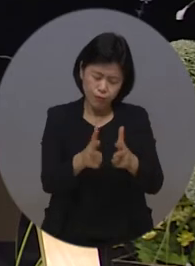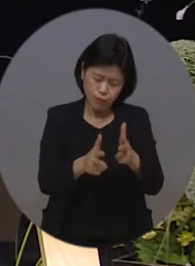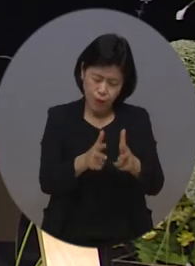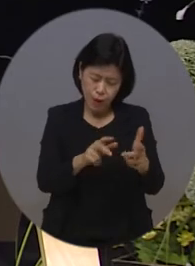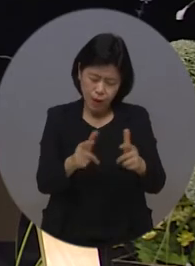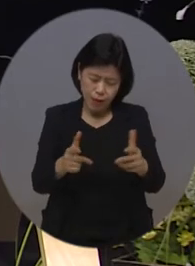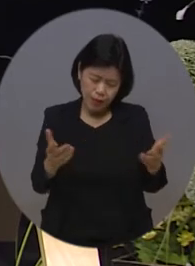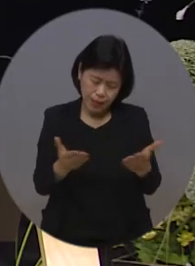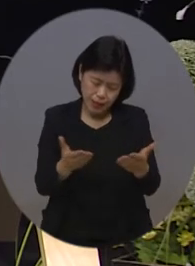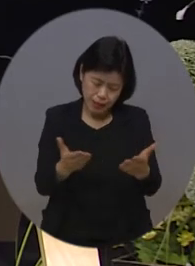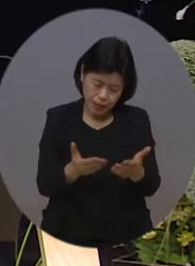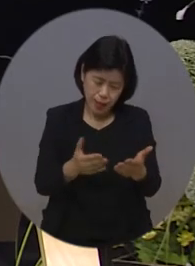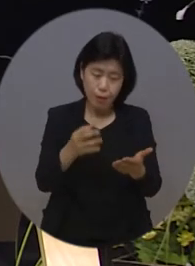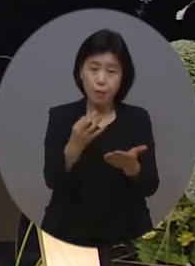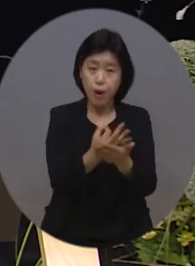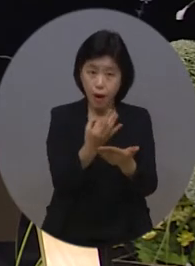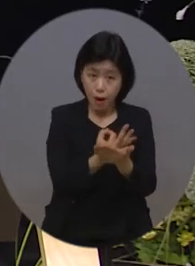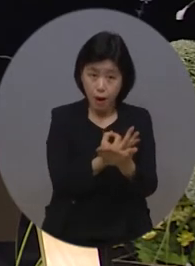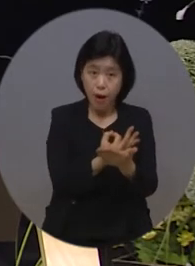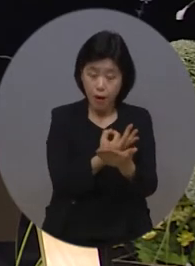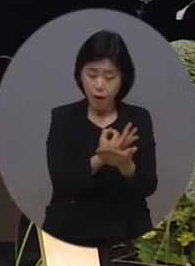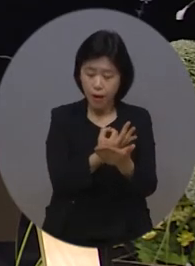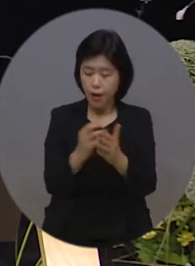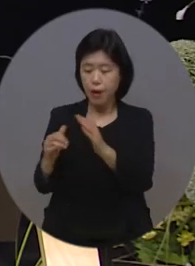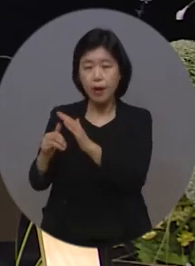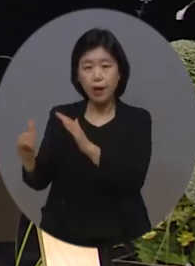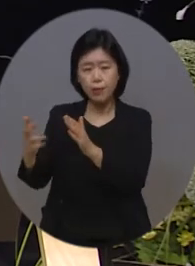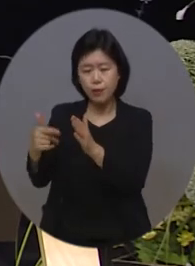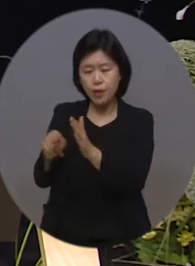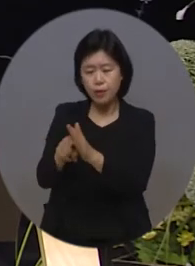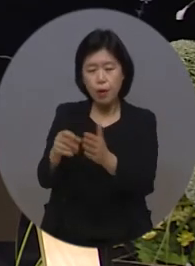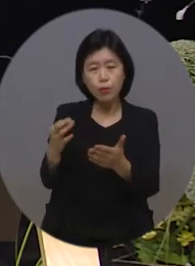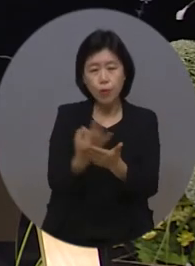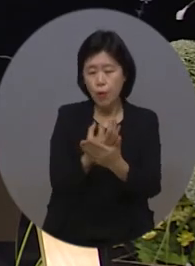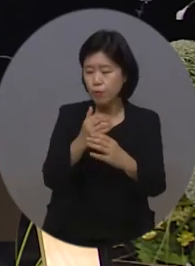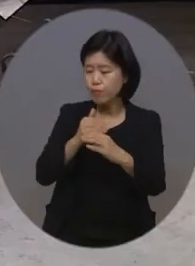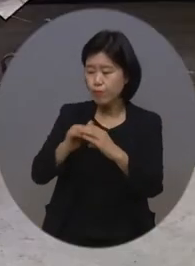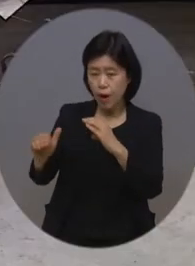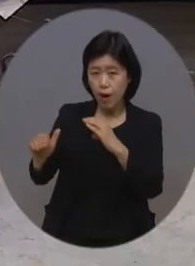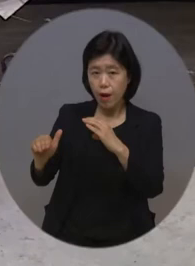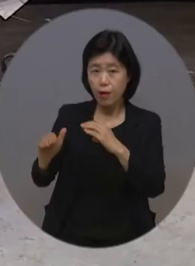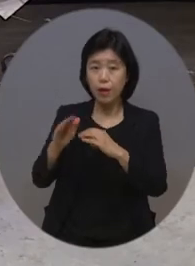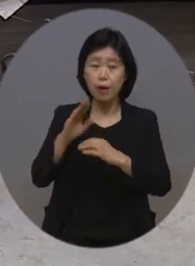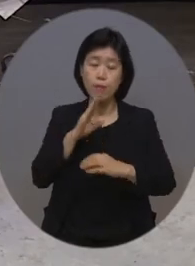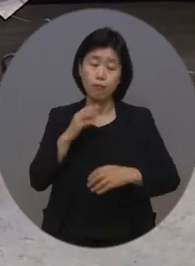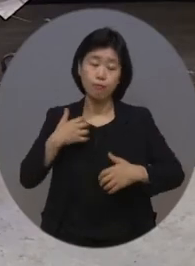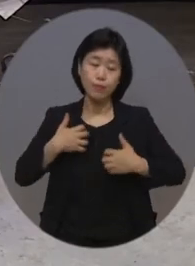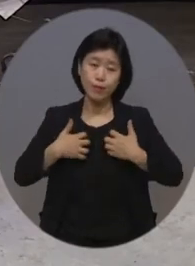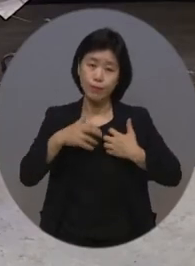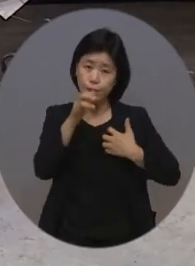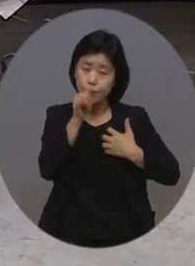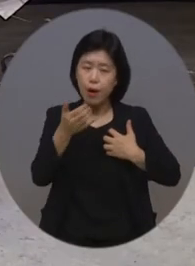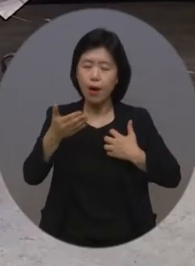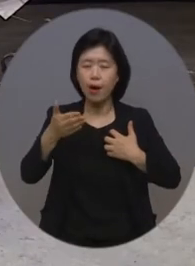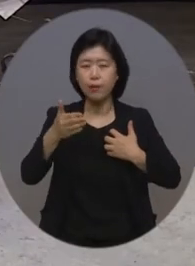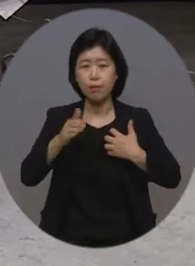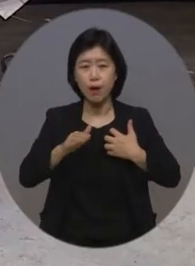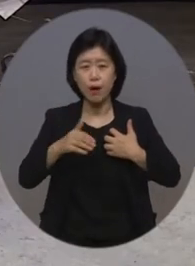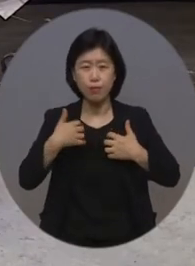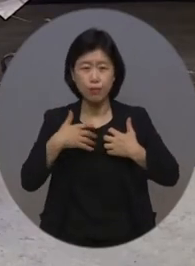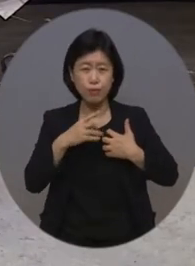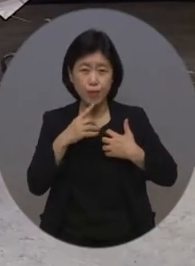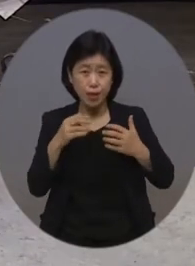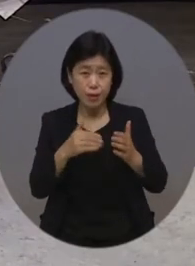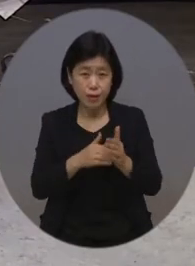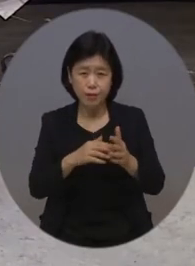책임지는 뿌듯함이기도 했습니다만 녹록한 게 아니었습니다. 무작정 상경 여성을 꿰어 술집에